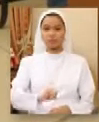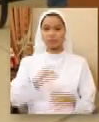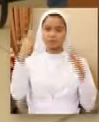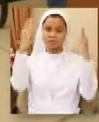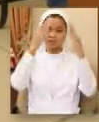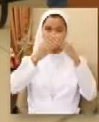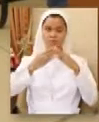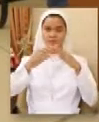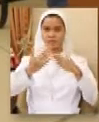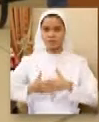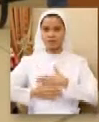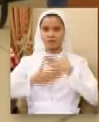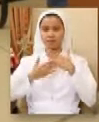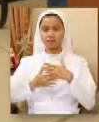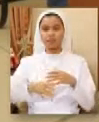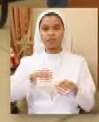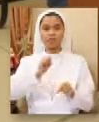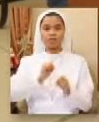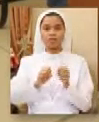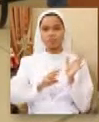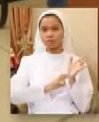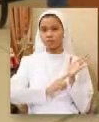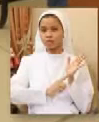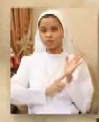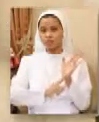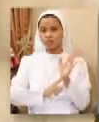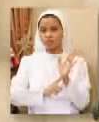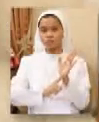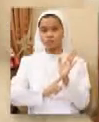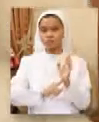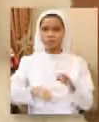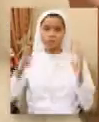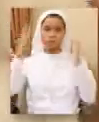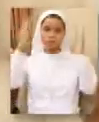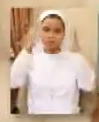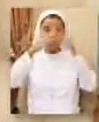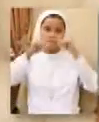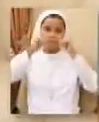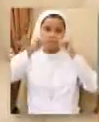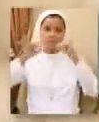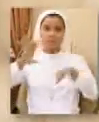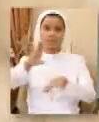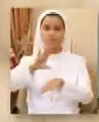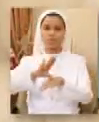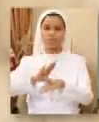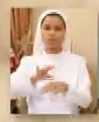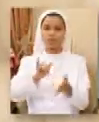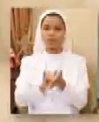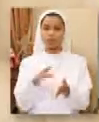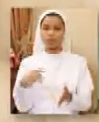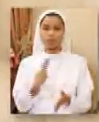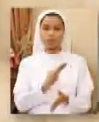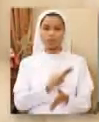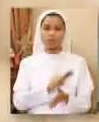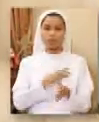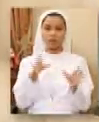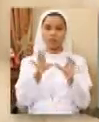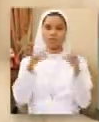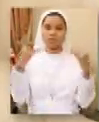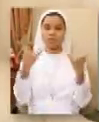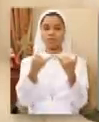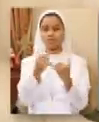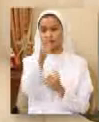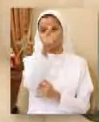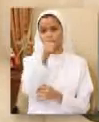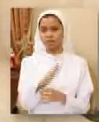sa isang simbahan, pinapakita na, una, kitang ay banwaan ng Diyos. Community of God. Yes, yes.